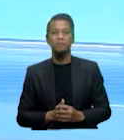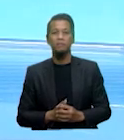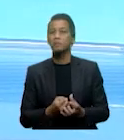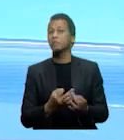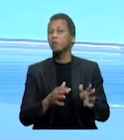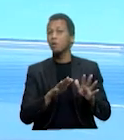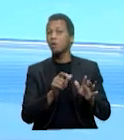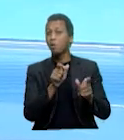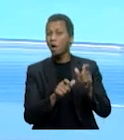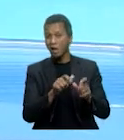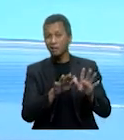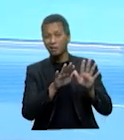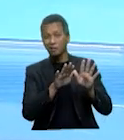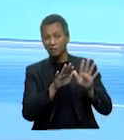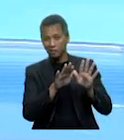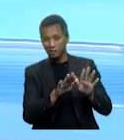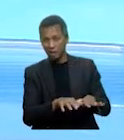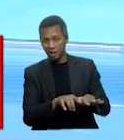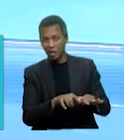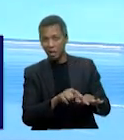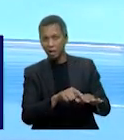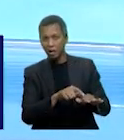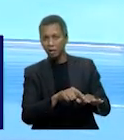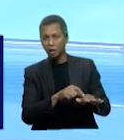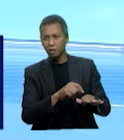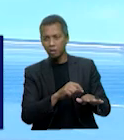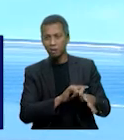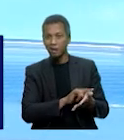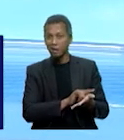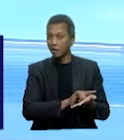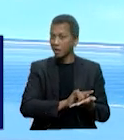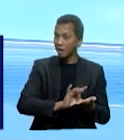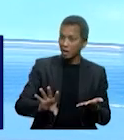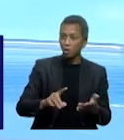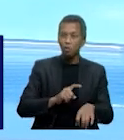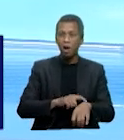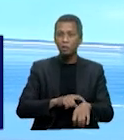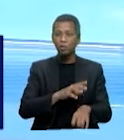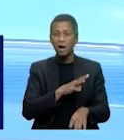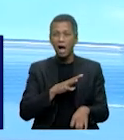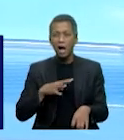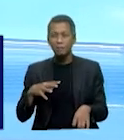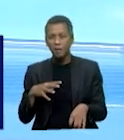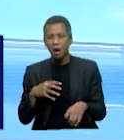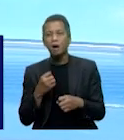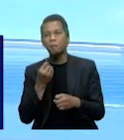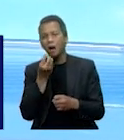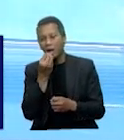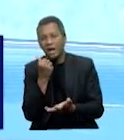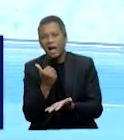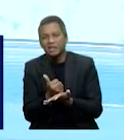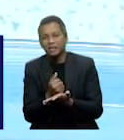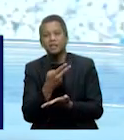Pemirsa, bagi sejumlah orang, tinggal di negeri orang dalam waktu relatif lama membuat kangen masakan khas Indonesia. Hal ini juga dirasakan jemaah calon haji yang saat